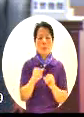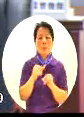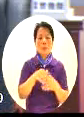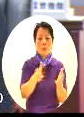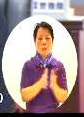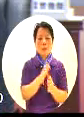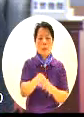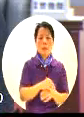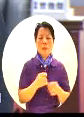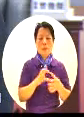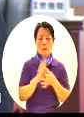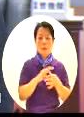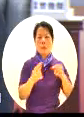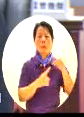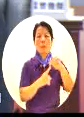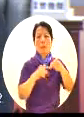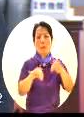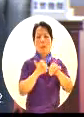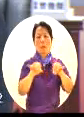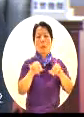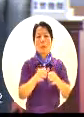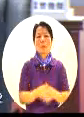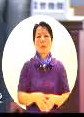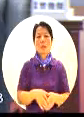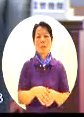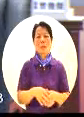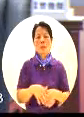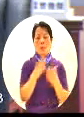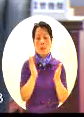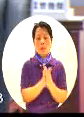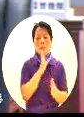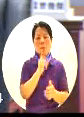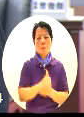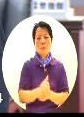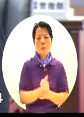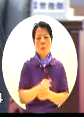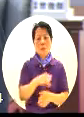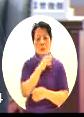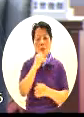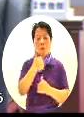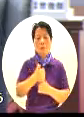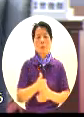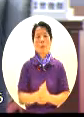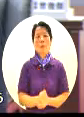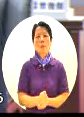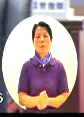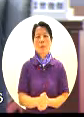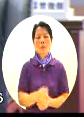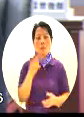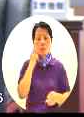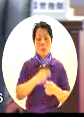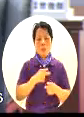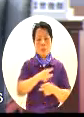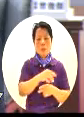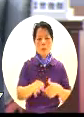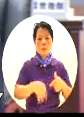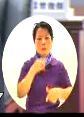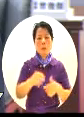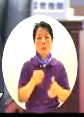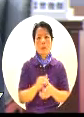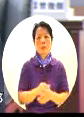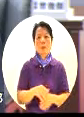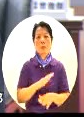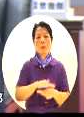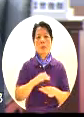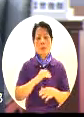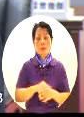公家处这个土地是来讲的，拢是肉地啦，好、哦，都是非常好的地。我相信介绍，搞